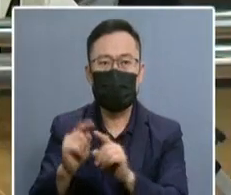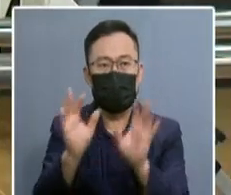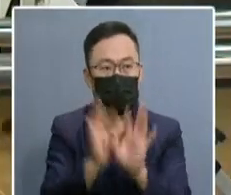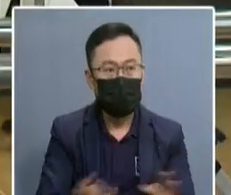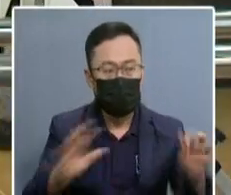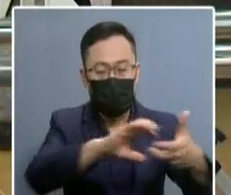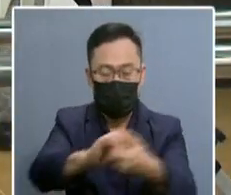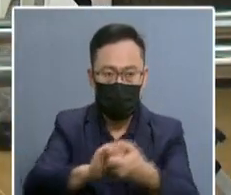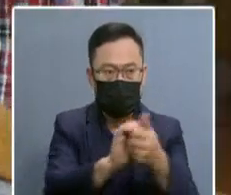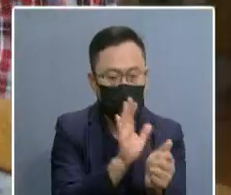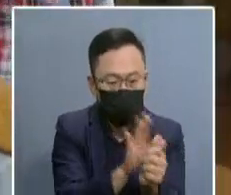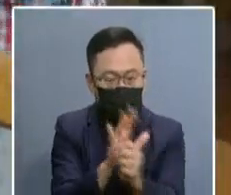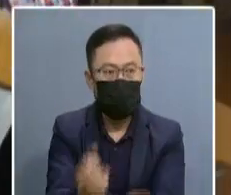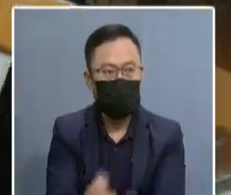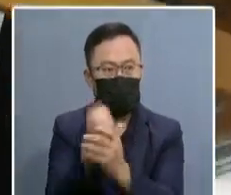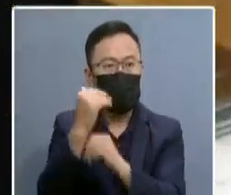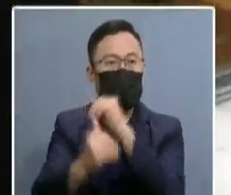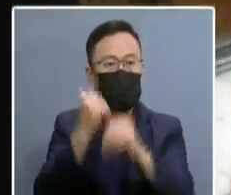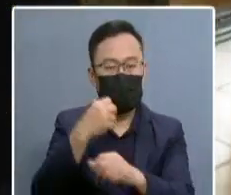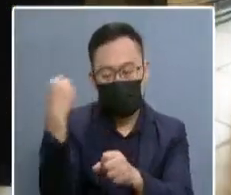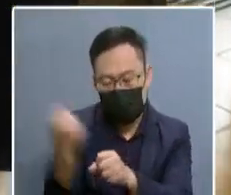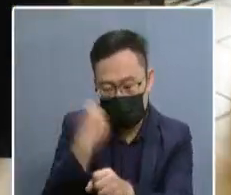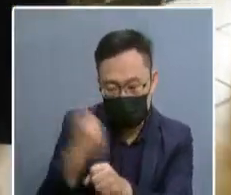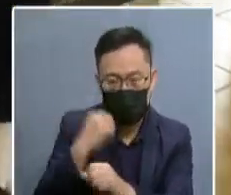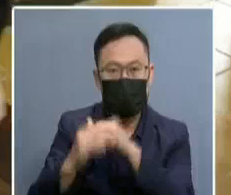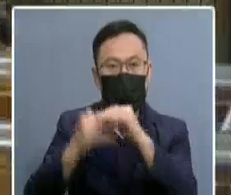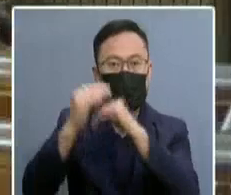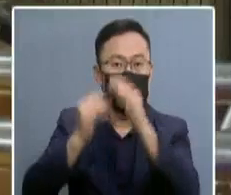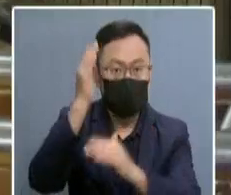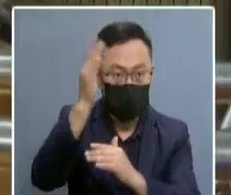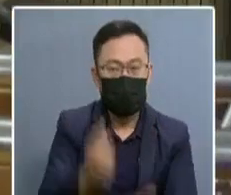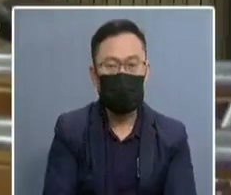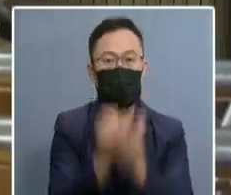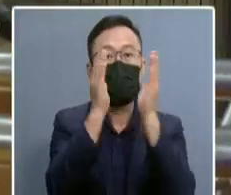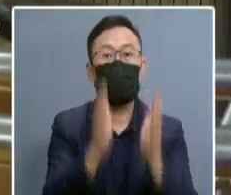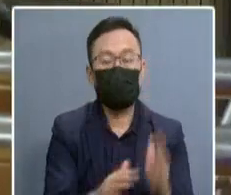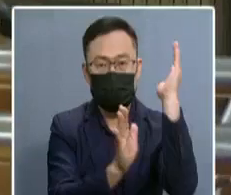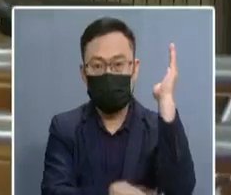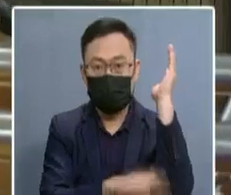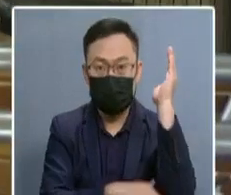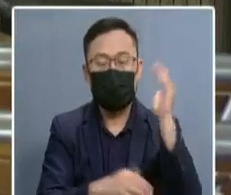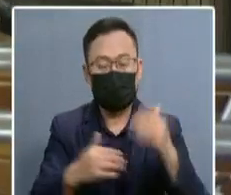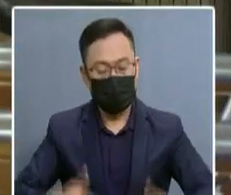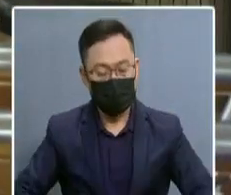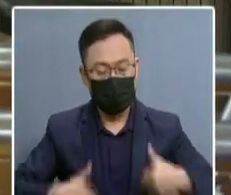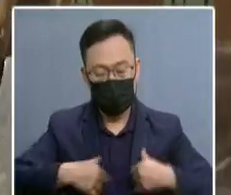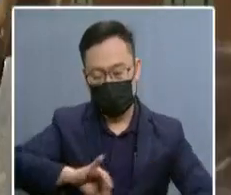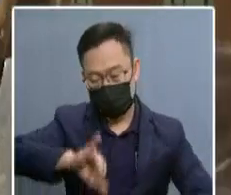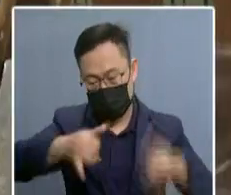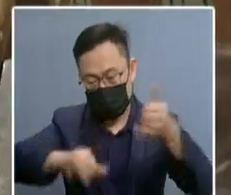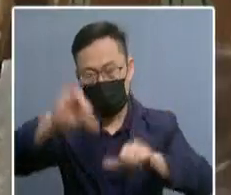าคส่วนในการแก้ปัญหาและร่วมกันพัฒนาอย่างต่อเนื่องเพื่อให้ประชาชนในพื้นที่มีคุณภาพชีวิตที่ดี